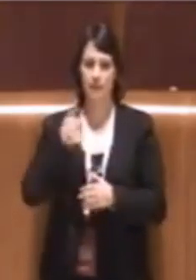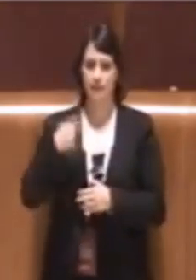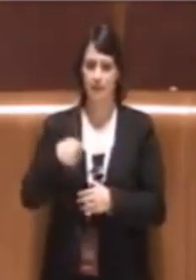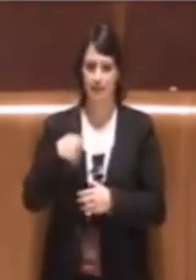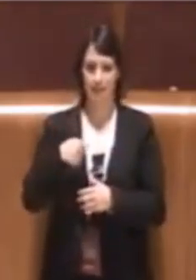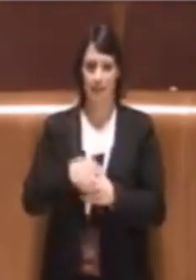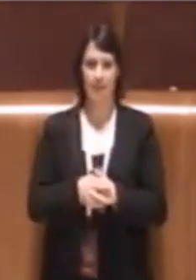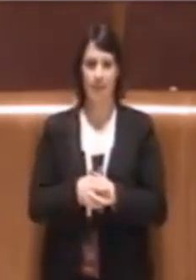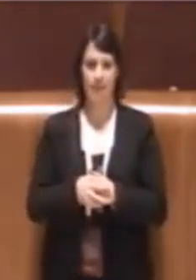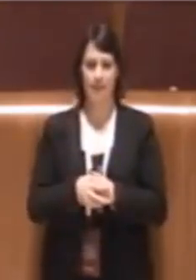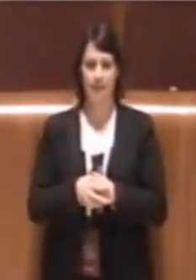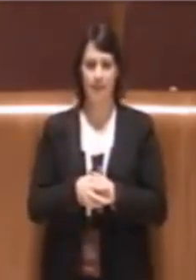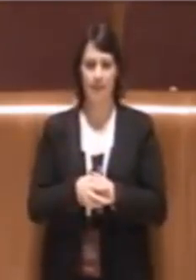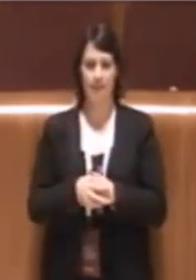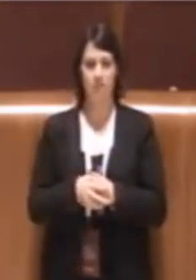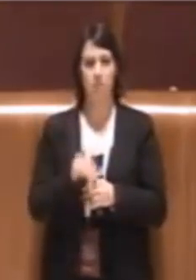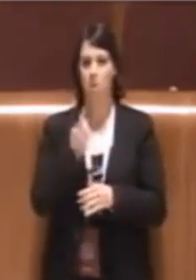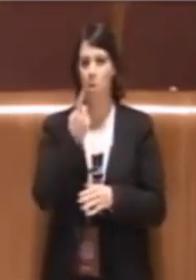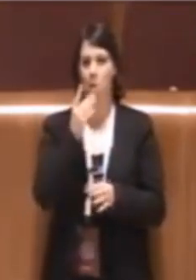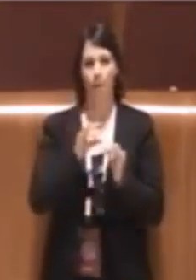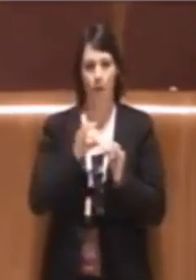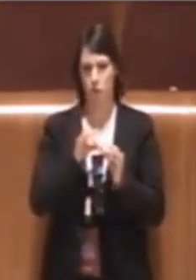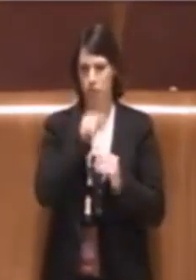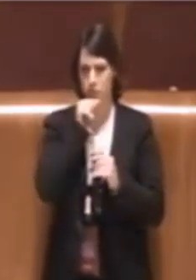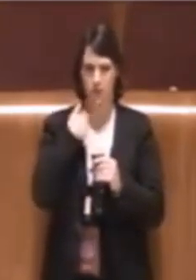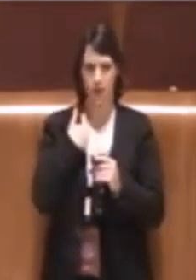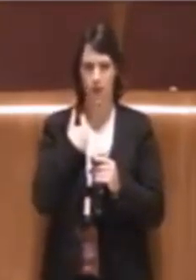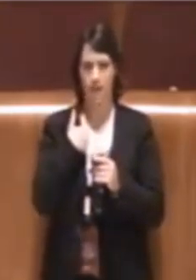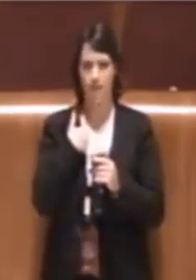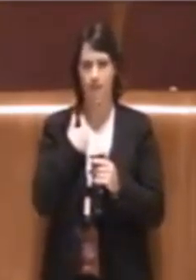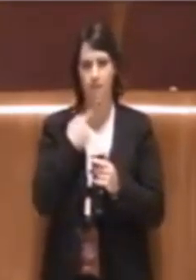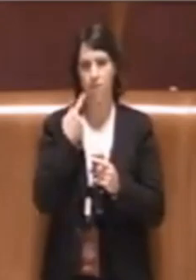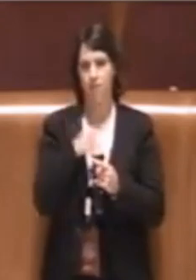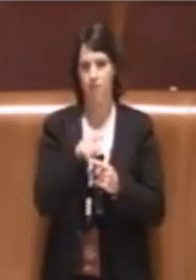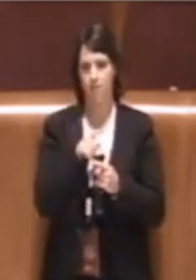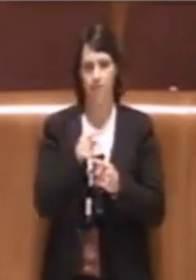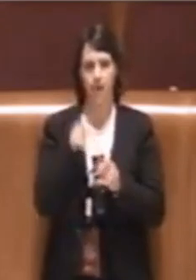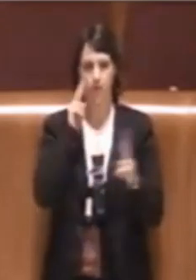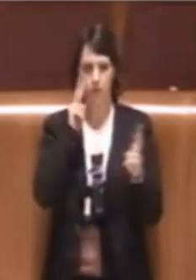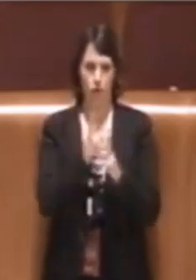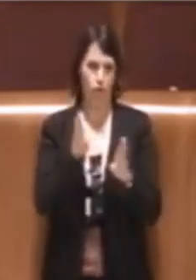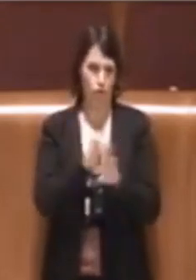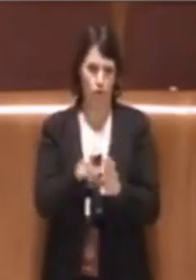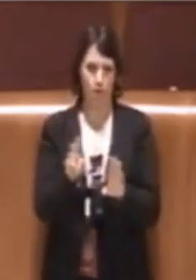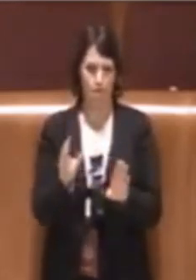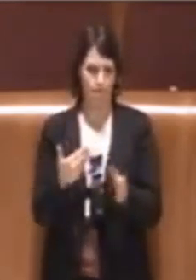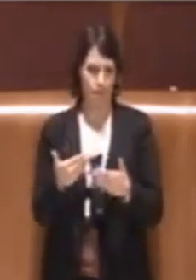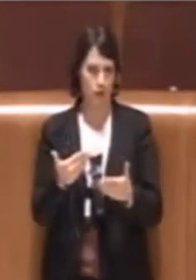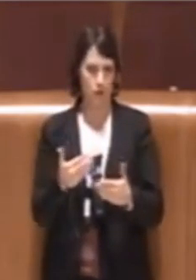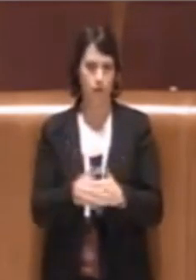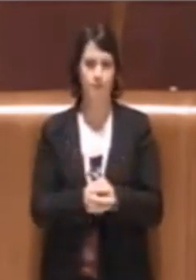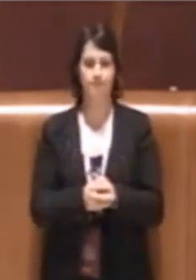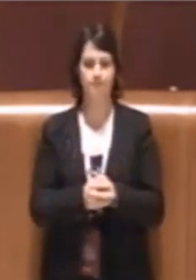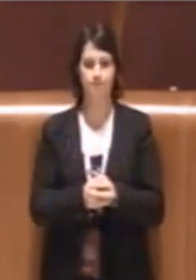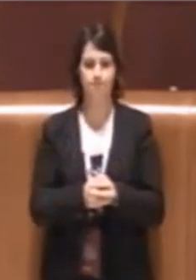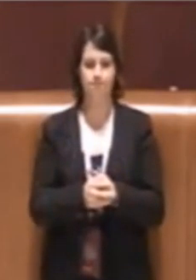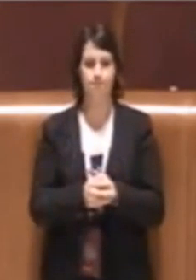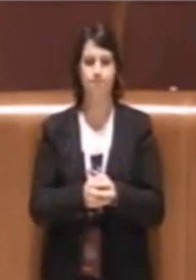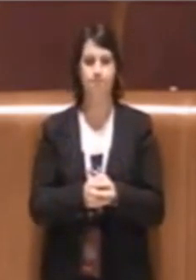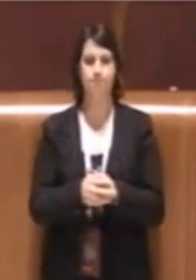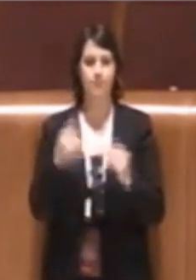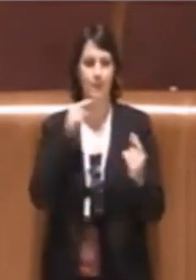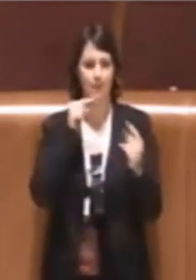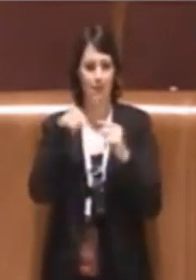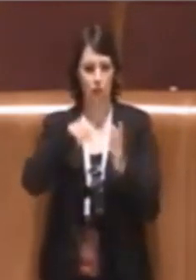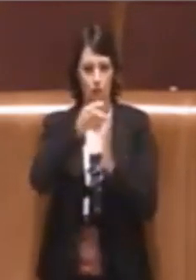Presidente, guardi, rubo solo un minuto proprio per chiudere quanto prima, insomma, il dibattito su questo